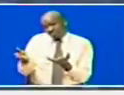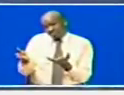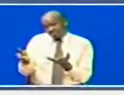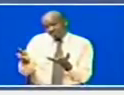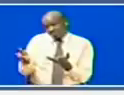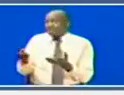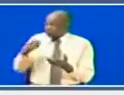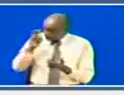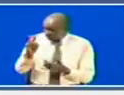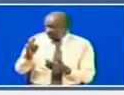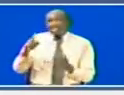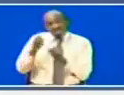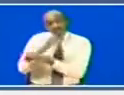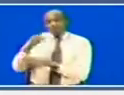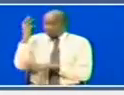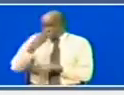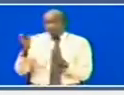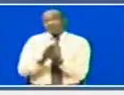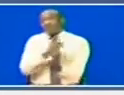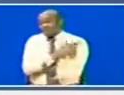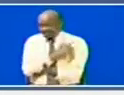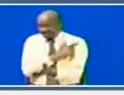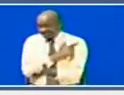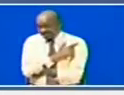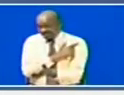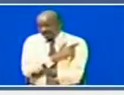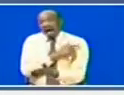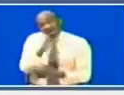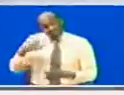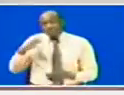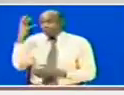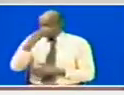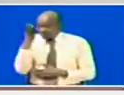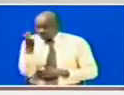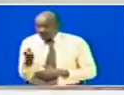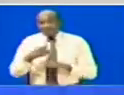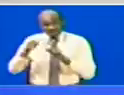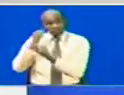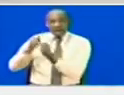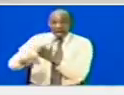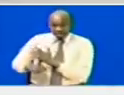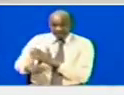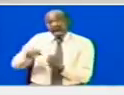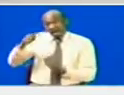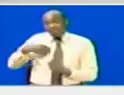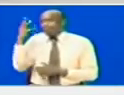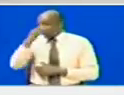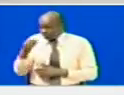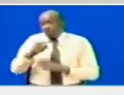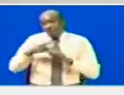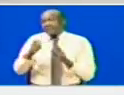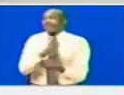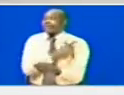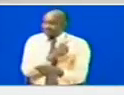Na tofautisha urembo na uzembe. Maana kuna mtu ni mrembo na pia ana bidii. Na kuna mtu ni mrembo na mtu ni